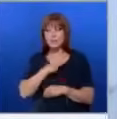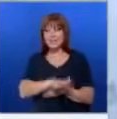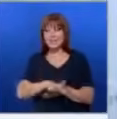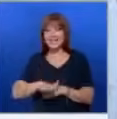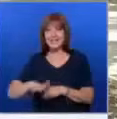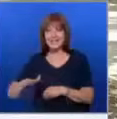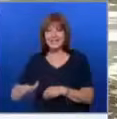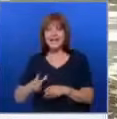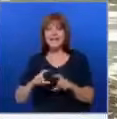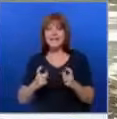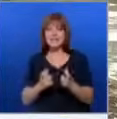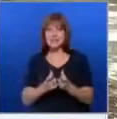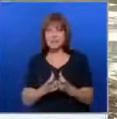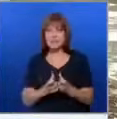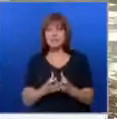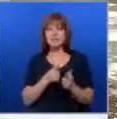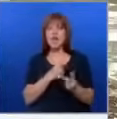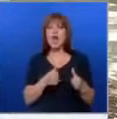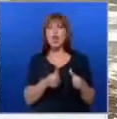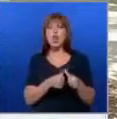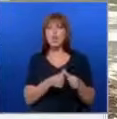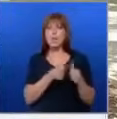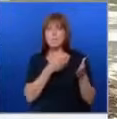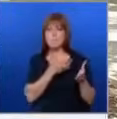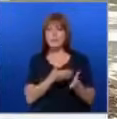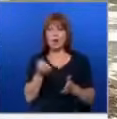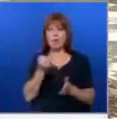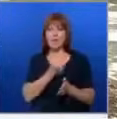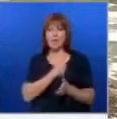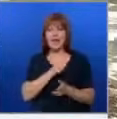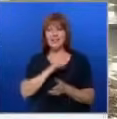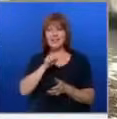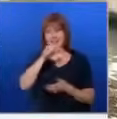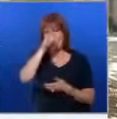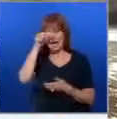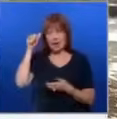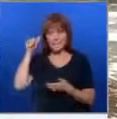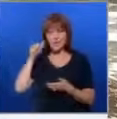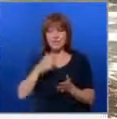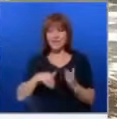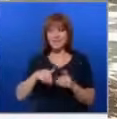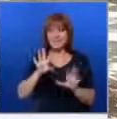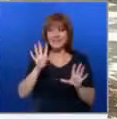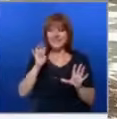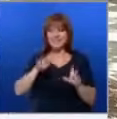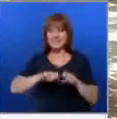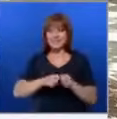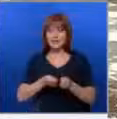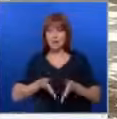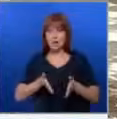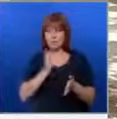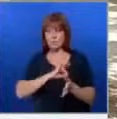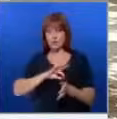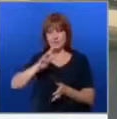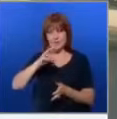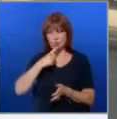за справедливост. Ангел Морунов от Любимец, който беше убит от неграмотен с над 90 нарушения на пътя, получи 3 години,